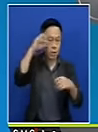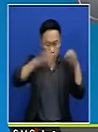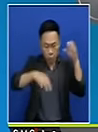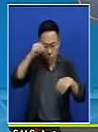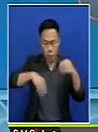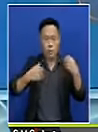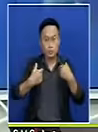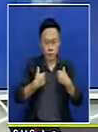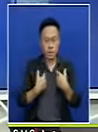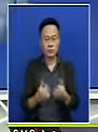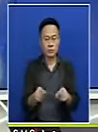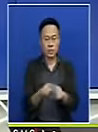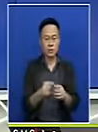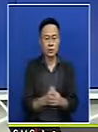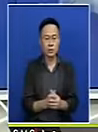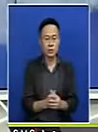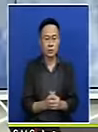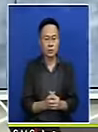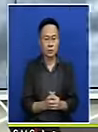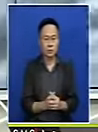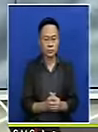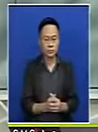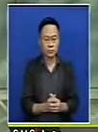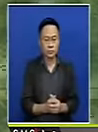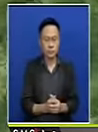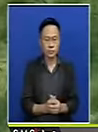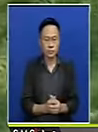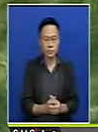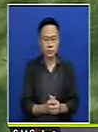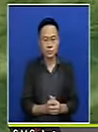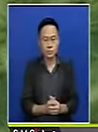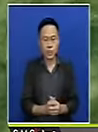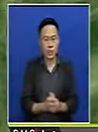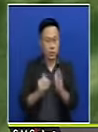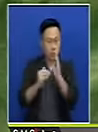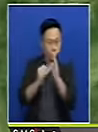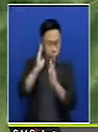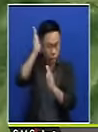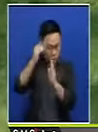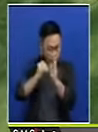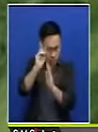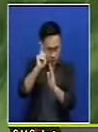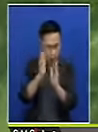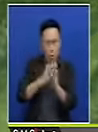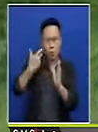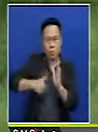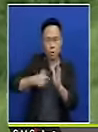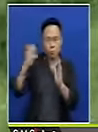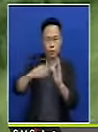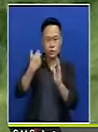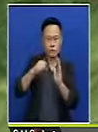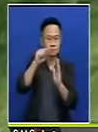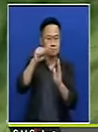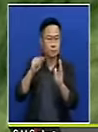างพื้นที่ครับปิดท้ายกันที่การคาดการณ์สภาพอากาศใน24ชั่วโมงข้างหน้าครับภาคเหนืออากาศร้อนจัดในหลายพื้นที่ฝนฟ้าคะนองร้อยละ10